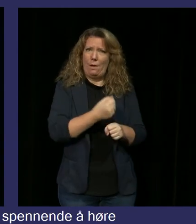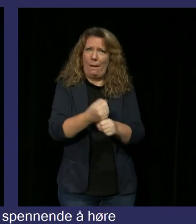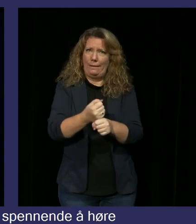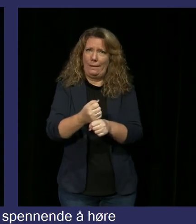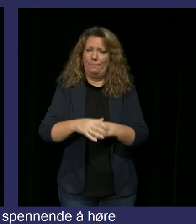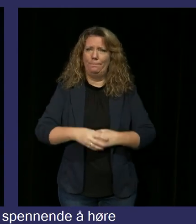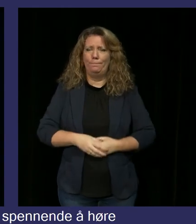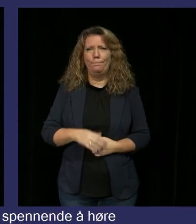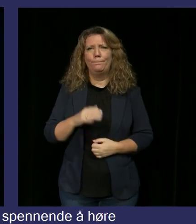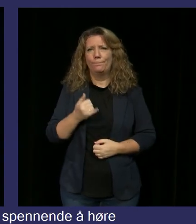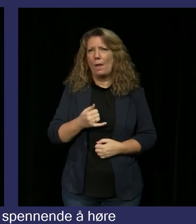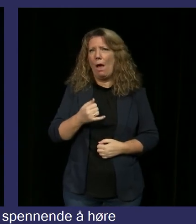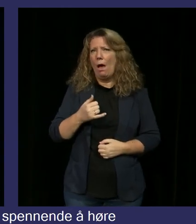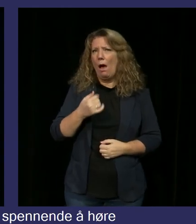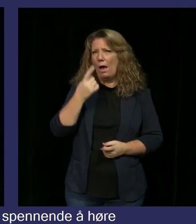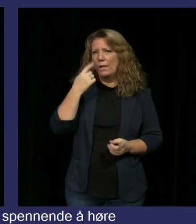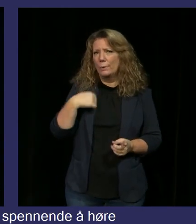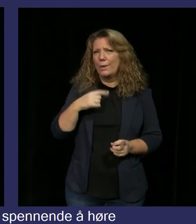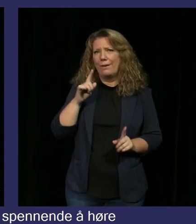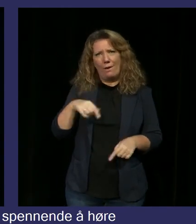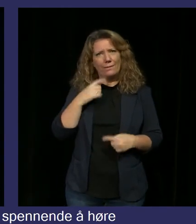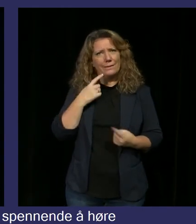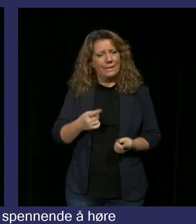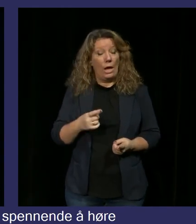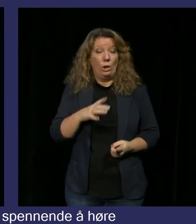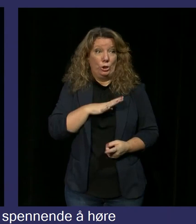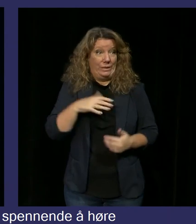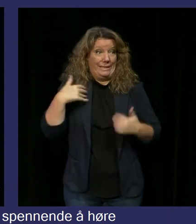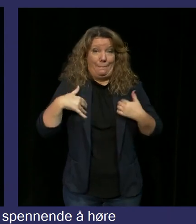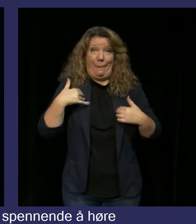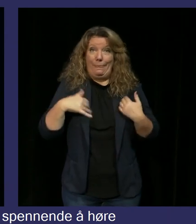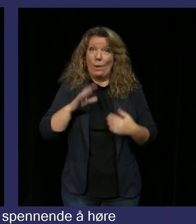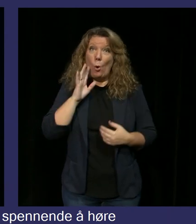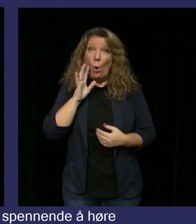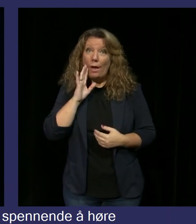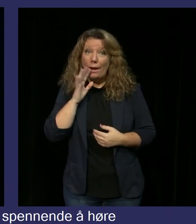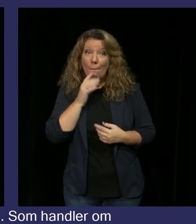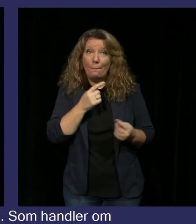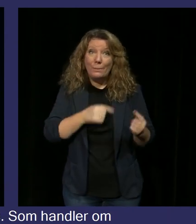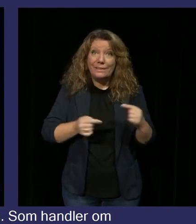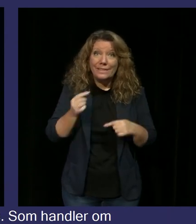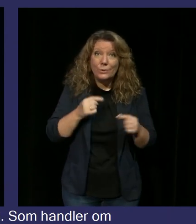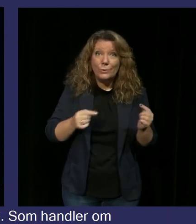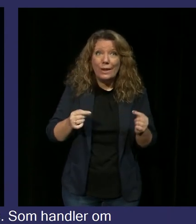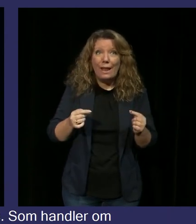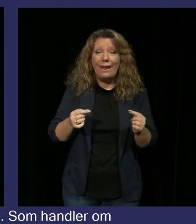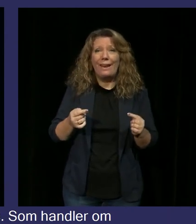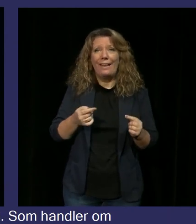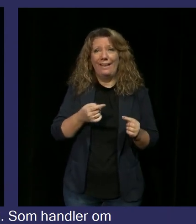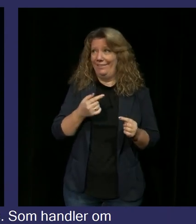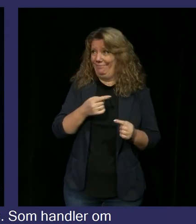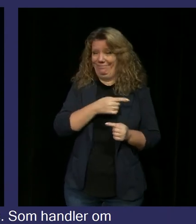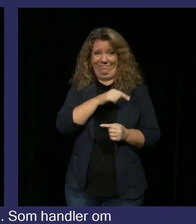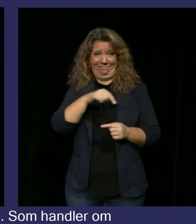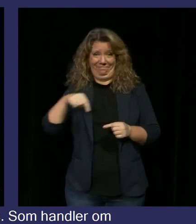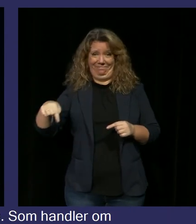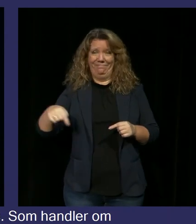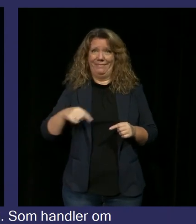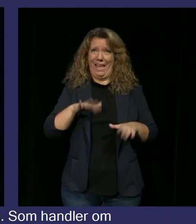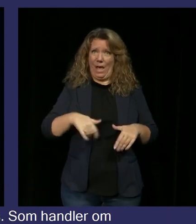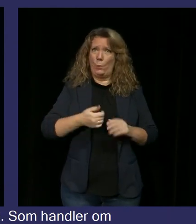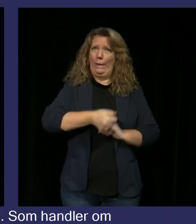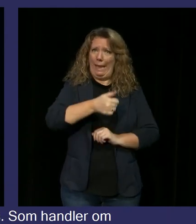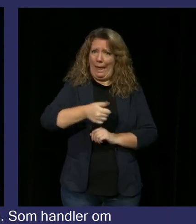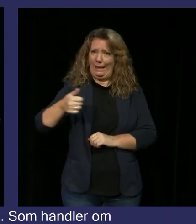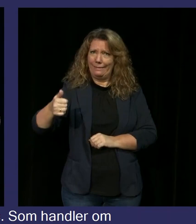Og jeg synes det utrolig spennende å høre på denne diskusjonen, fordi at disse her jo ledere midt oppi de problemene som går på kryss og tvers, da,